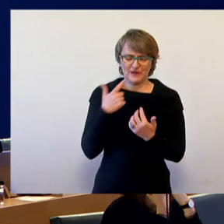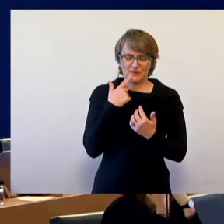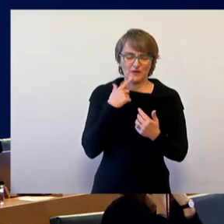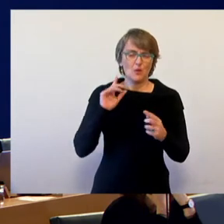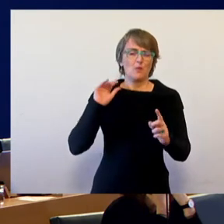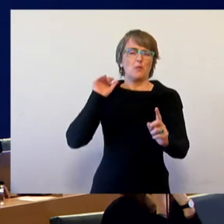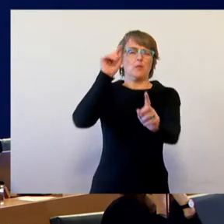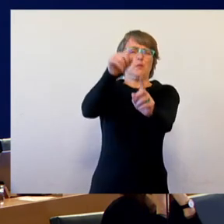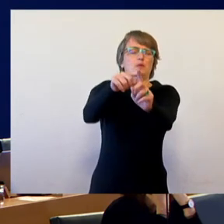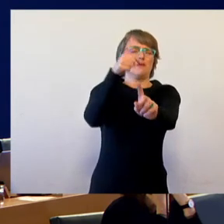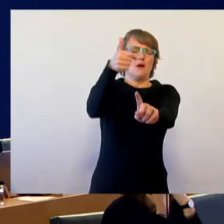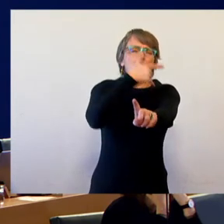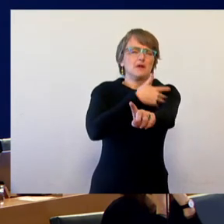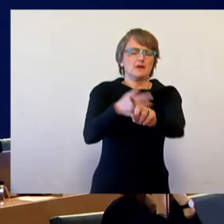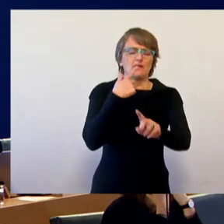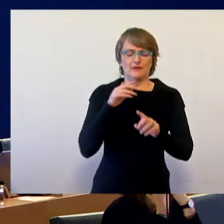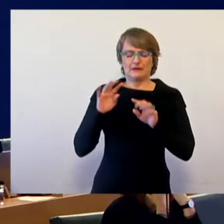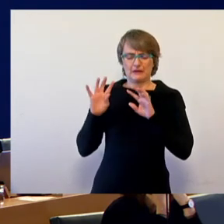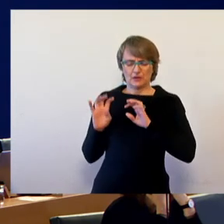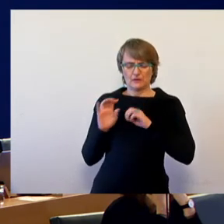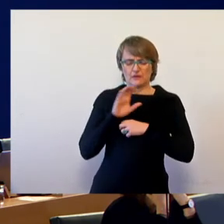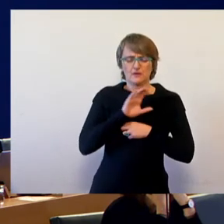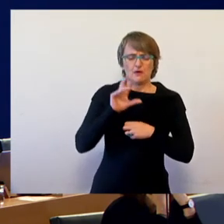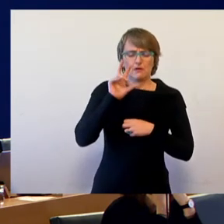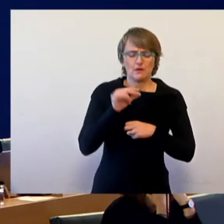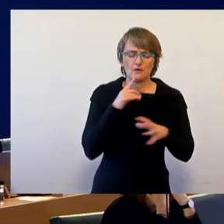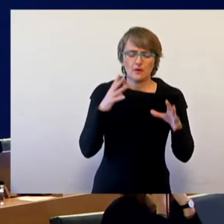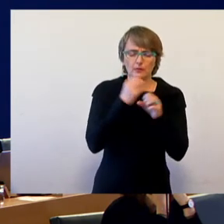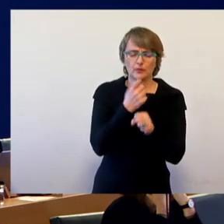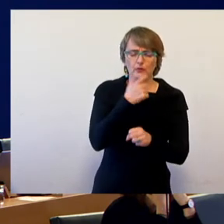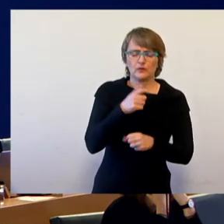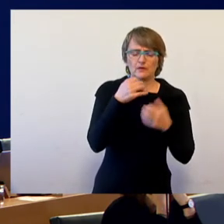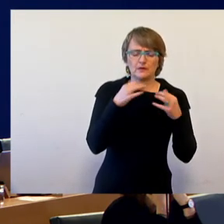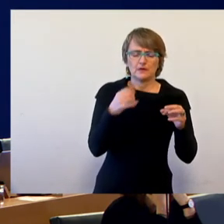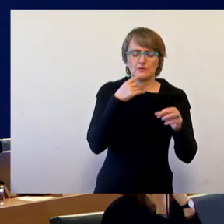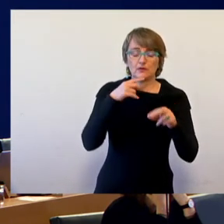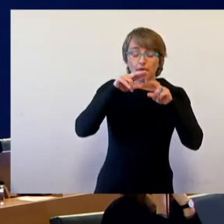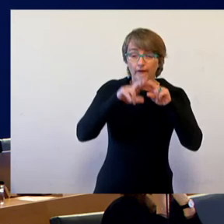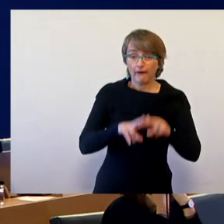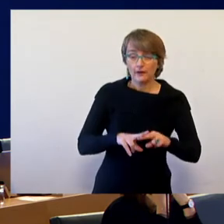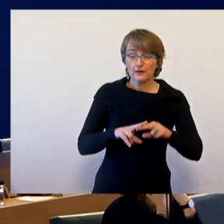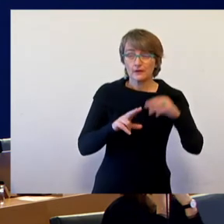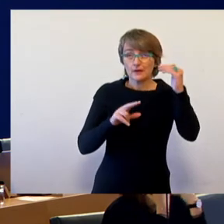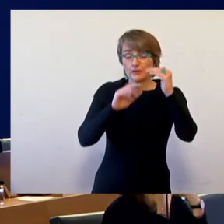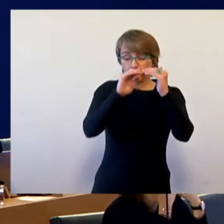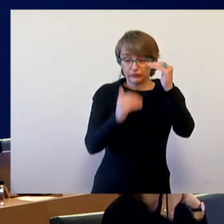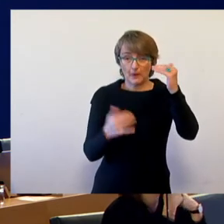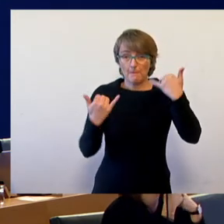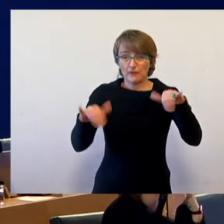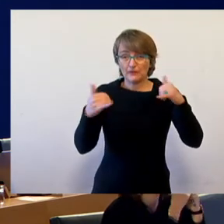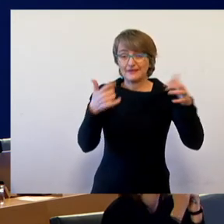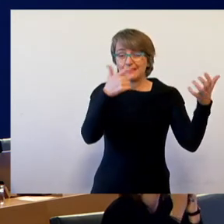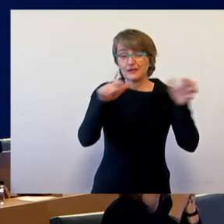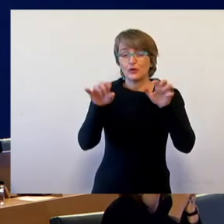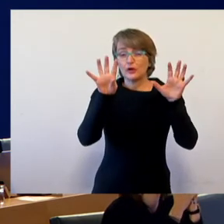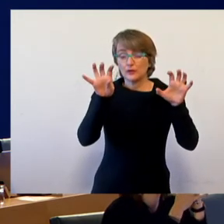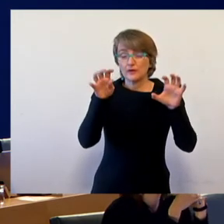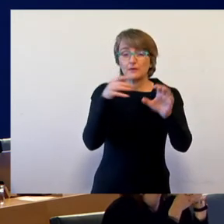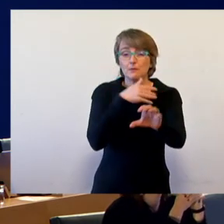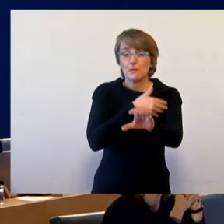milliard, 90 plus 130, ça fait 210. On soustrait ça, il nous reste 790 millions d'euros à